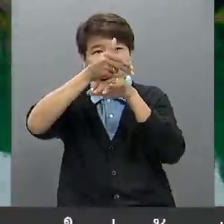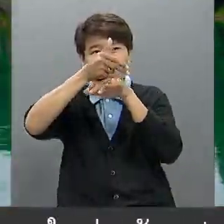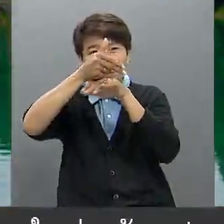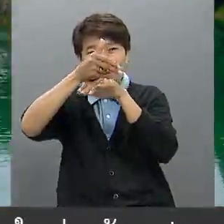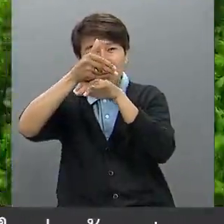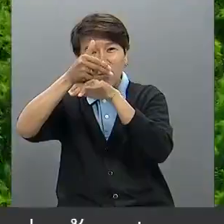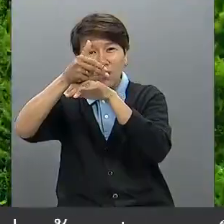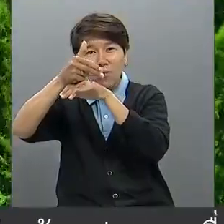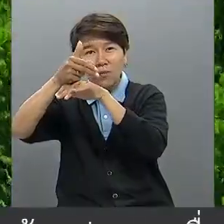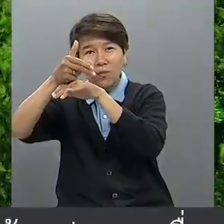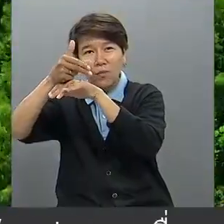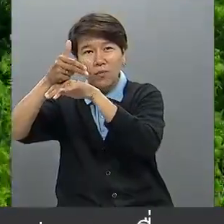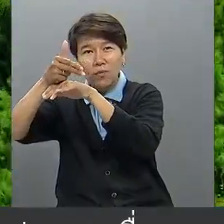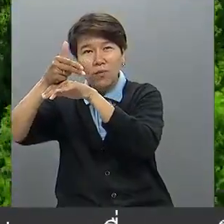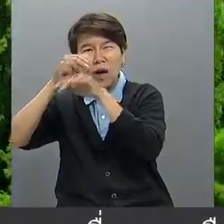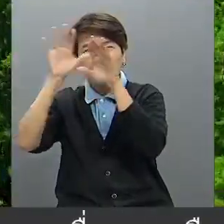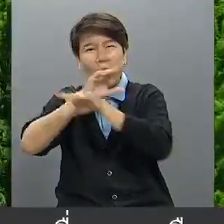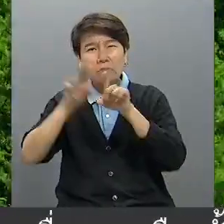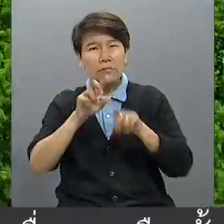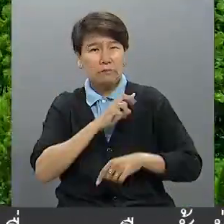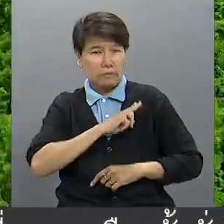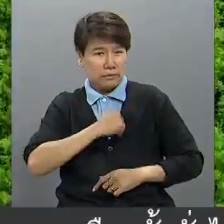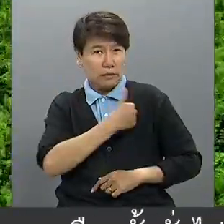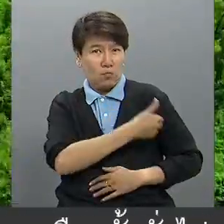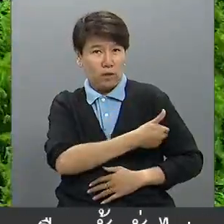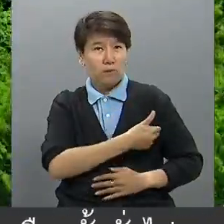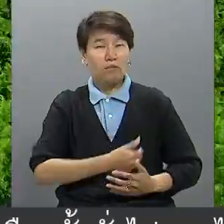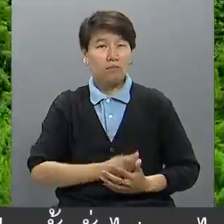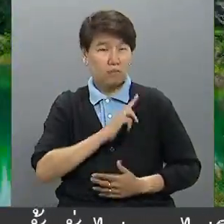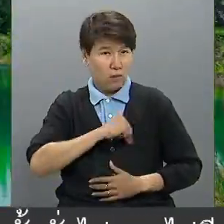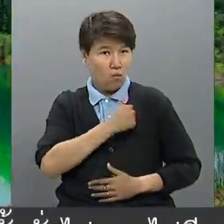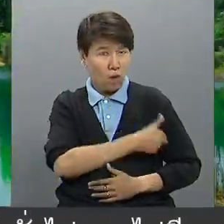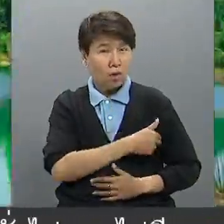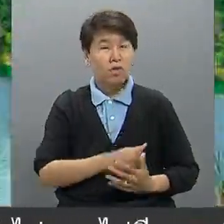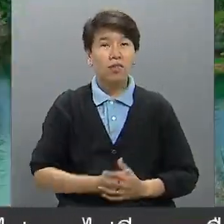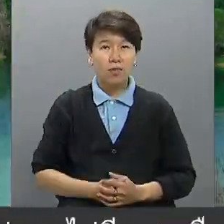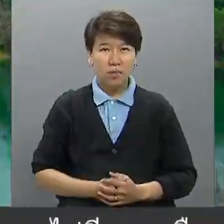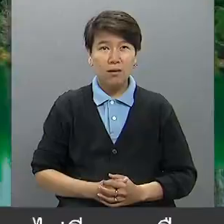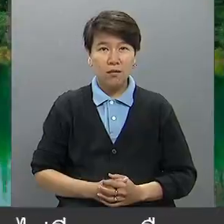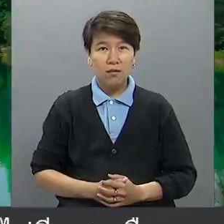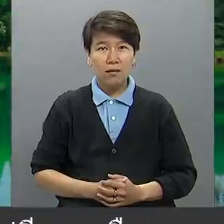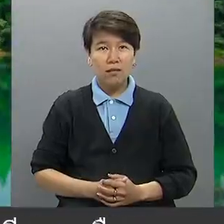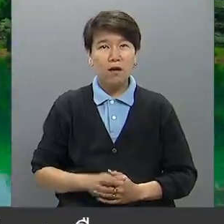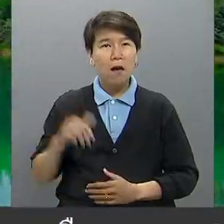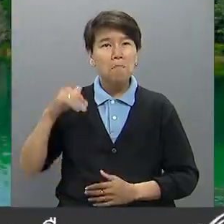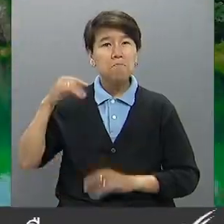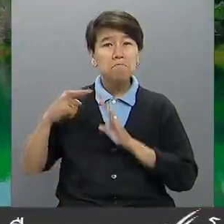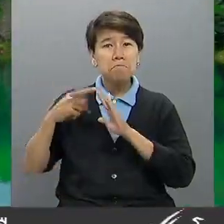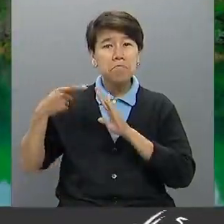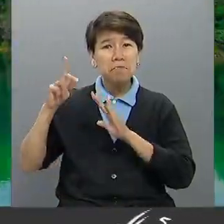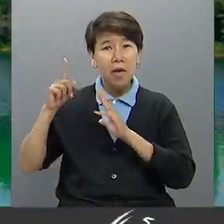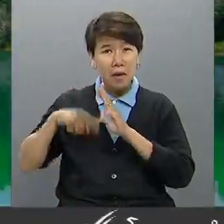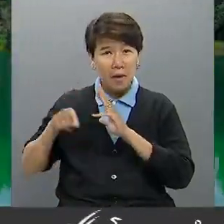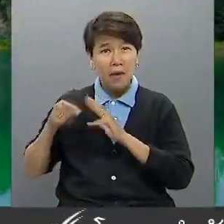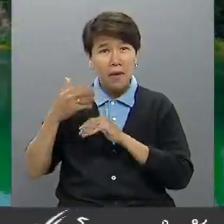แลนด์เนี่ยคือผมพูดไม่ได้ไง เพราะไม่เคยไป ต้องให้เนี่ย เหมือนแม่พี่ปุ้มเป้ พี่ปุ้มเป้คือเห็นภาพแรกแล้วแบบโอ้โห